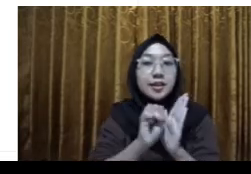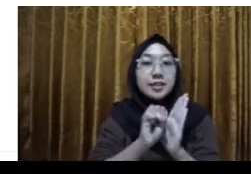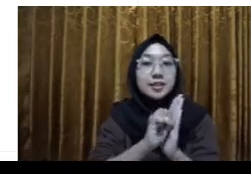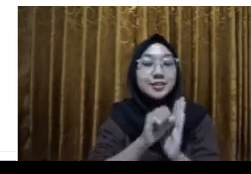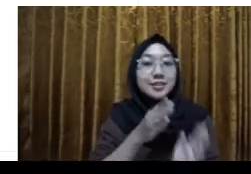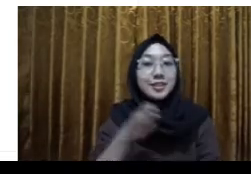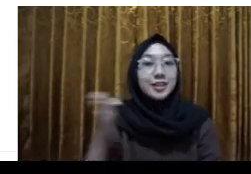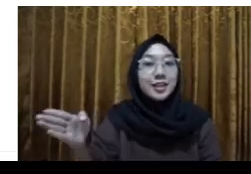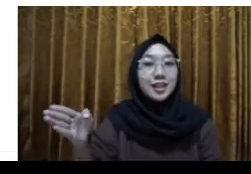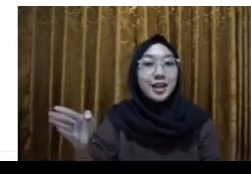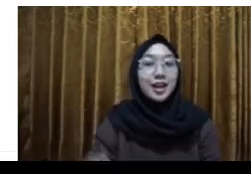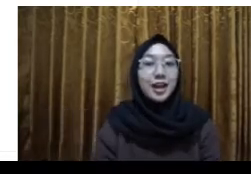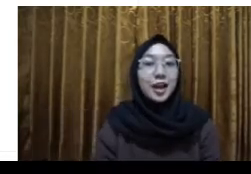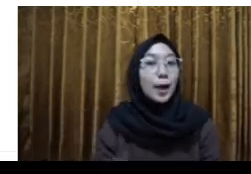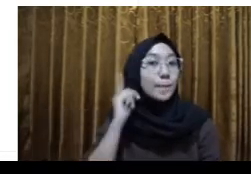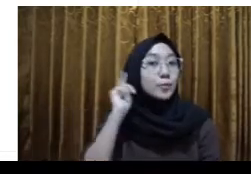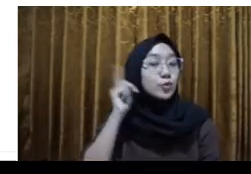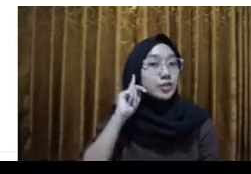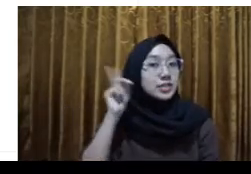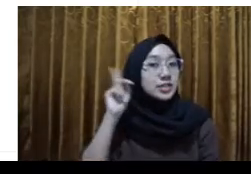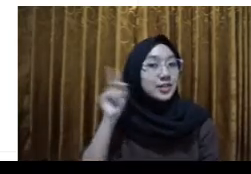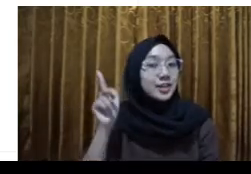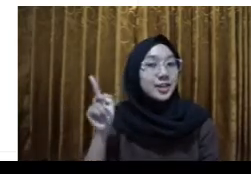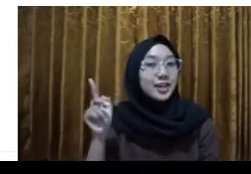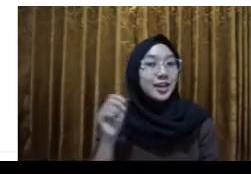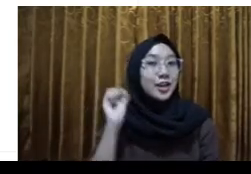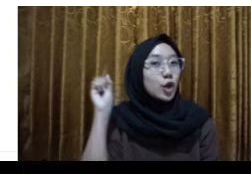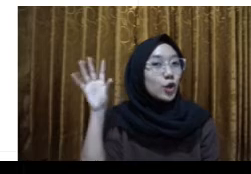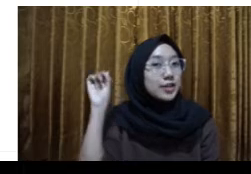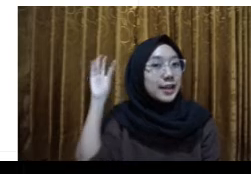30%, 49%, 100%.